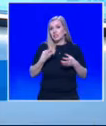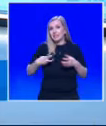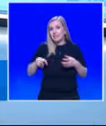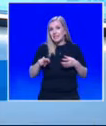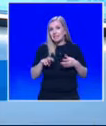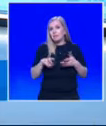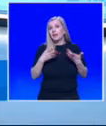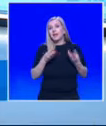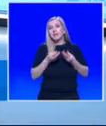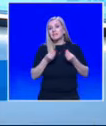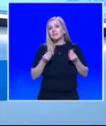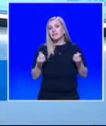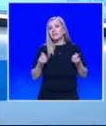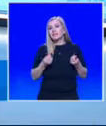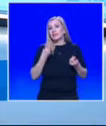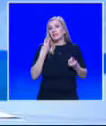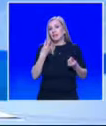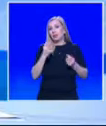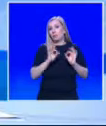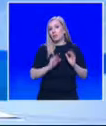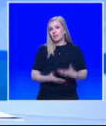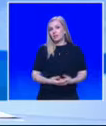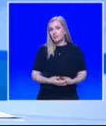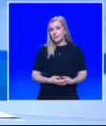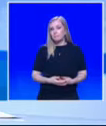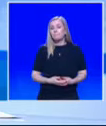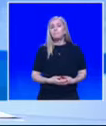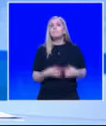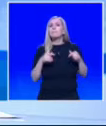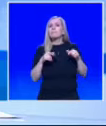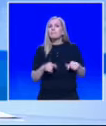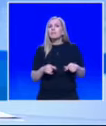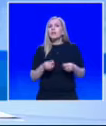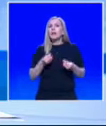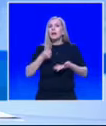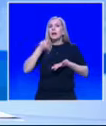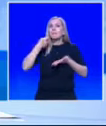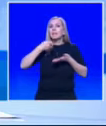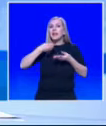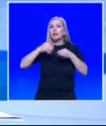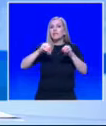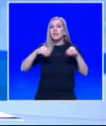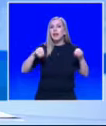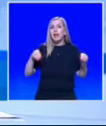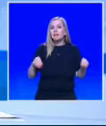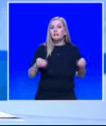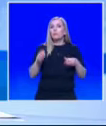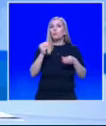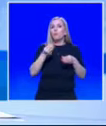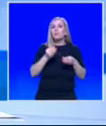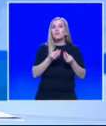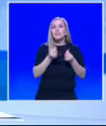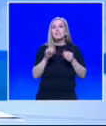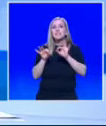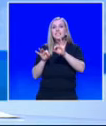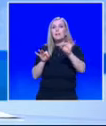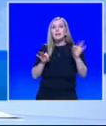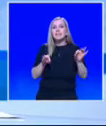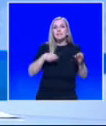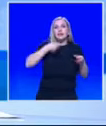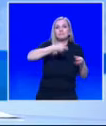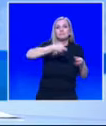извън 3%-ния дефицит. Това ние е риск. Знаем, че капиталовите разходи обикновено са тези, които попълват липсващите звена. И по